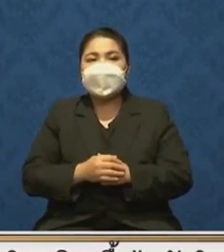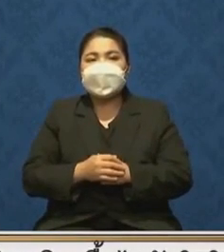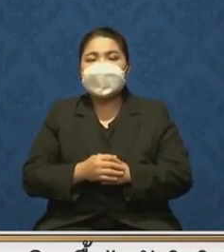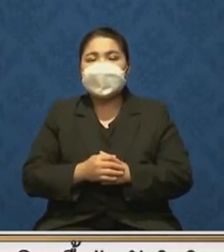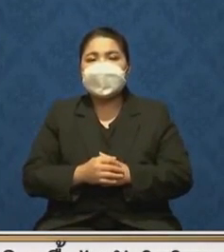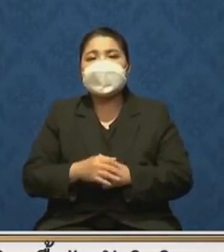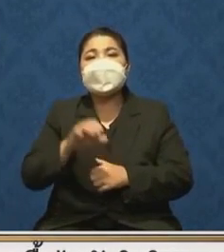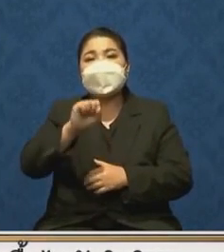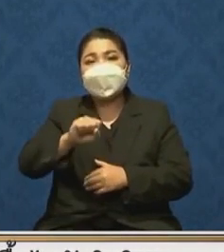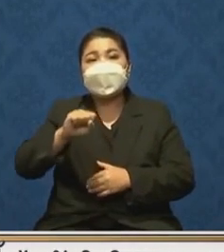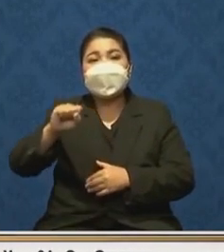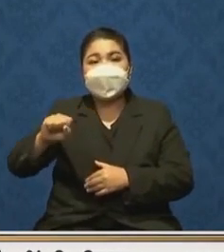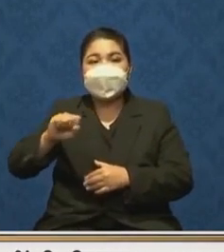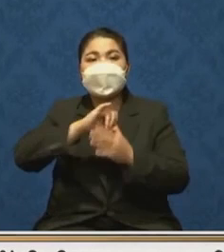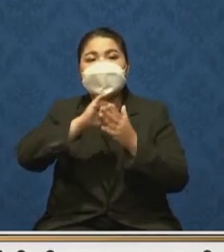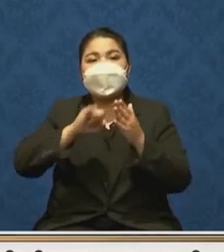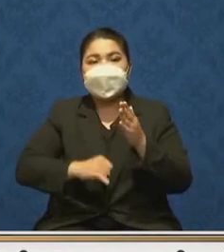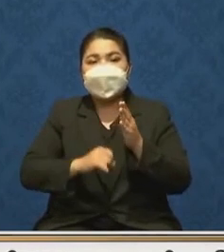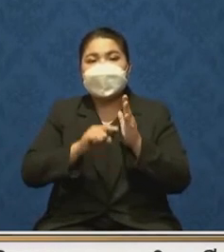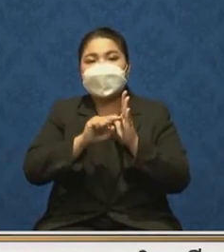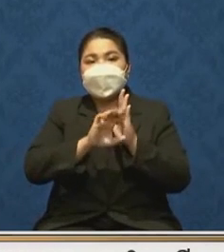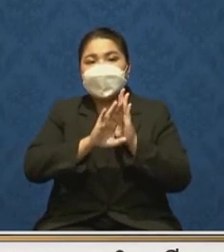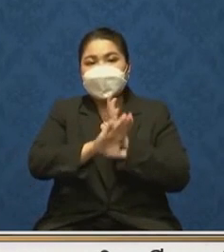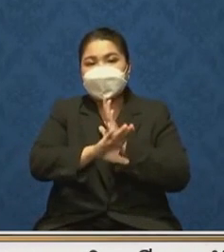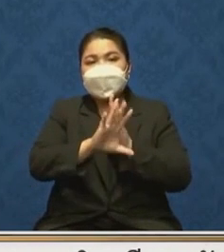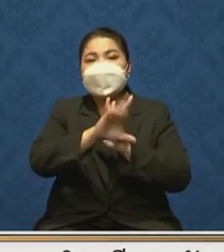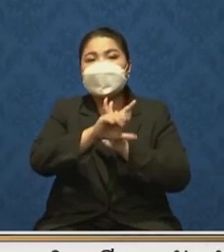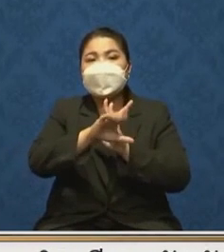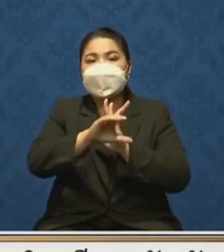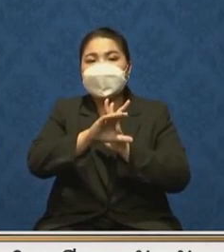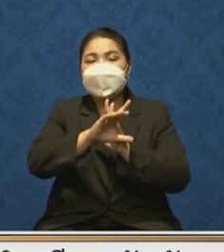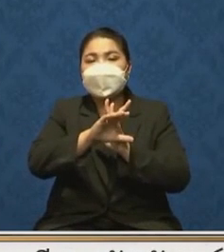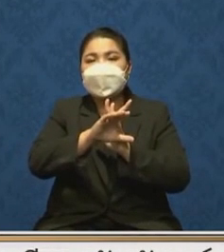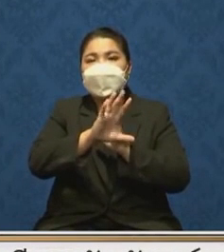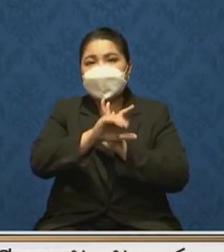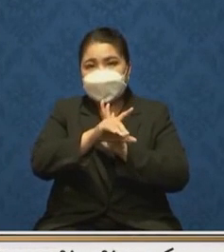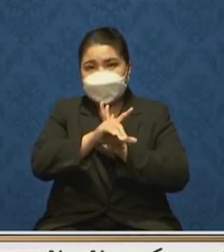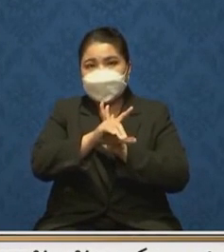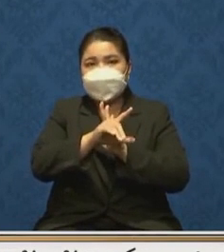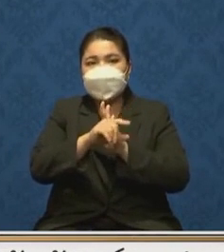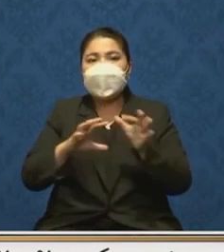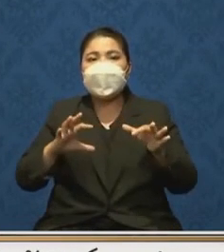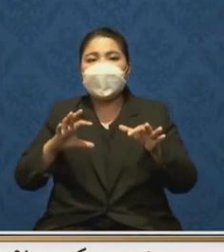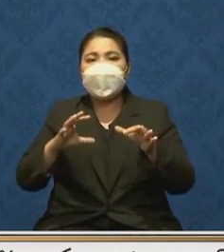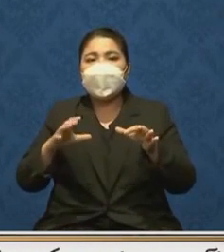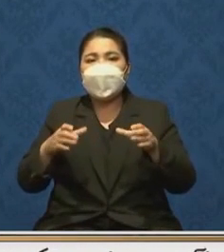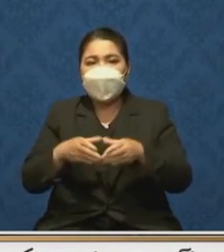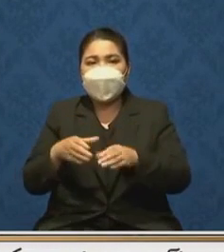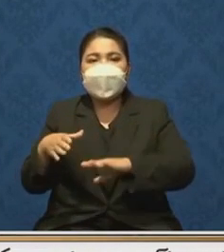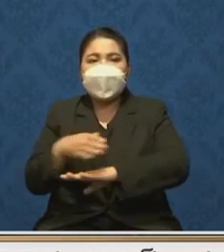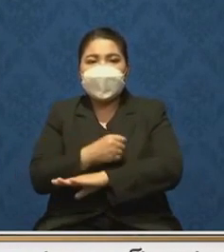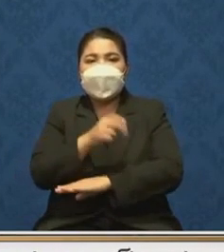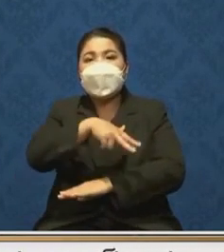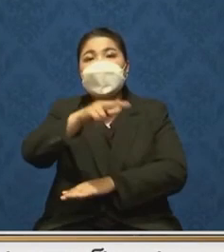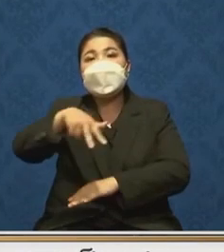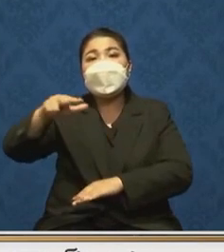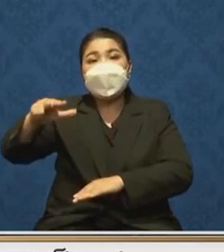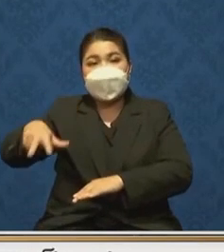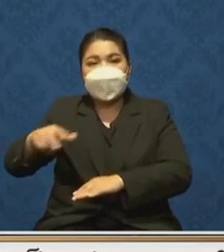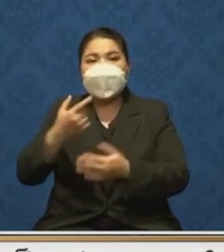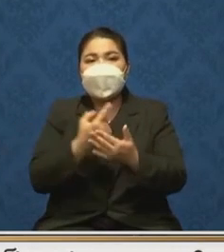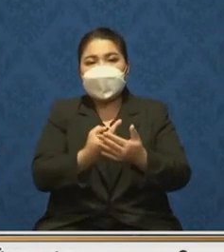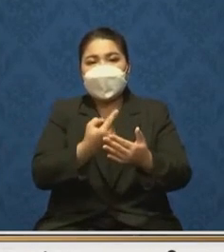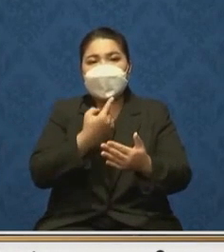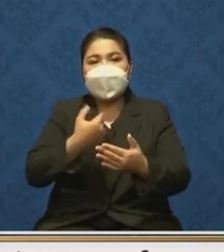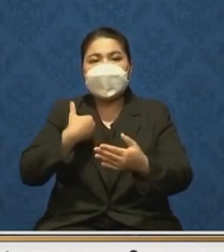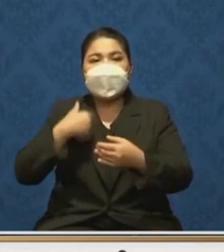ภาพุทธรรราศดรณจัวัตรเชยภูมิ ภักเพื่อไทยได้รับมอบหมายให้อภิปรายไม่ไว